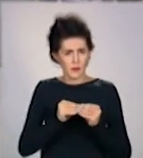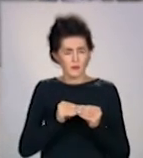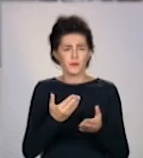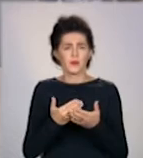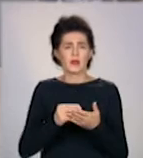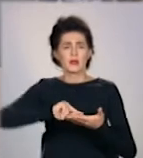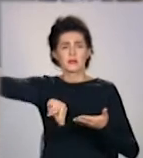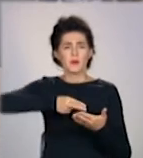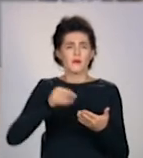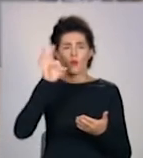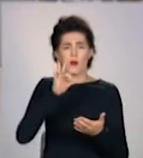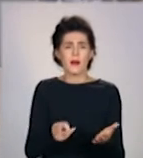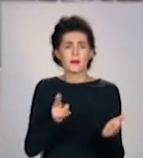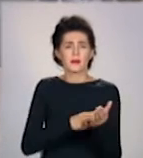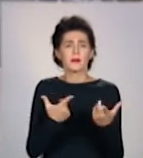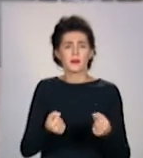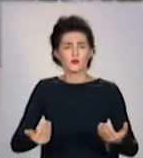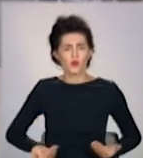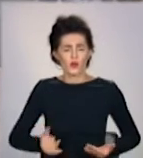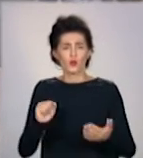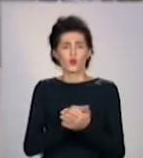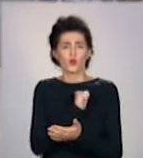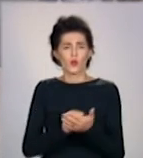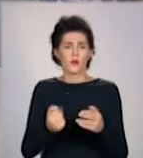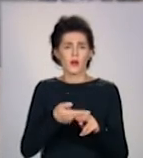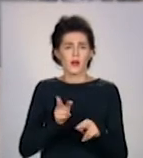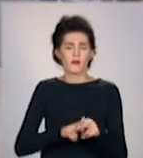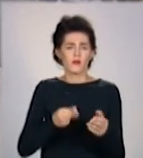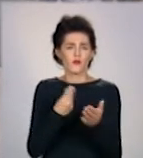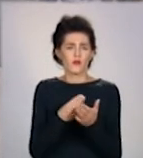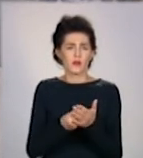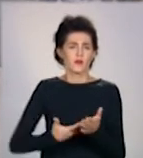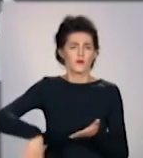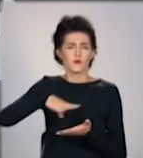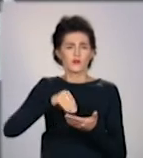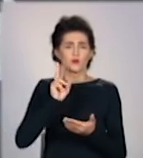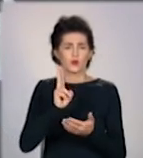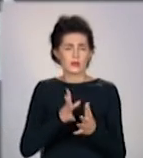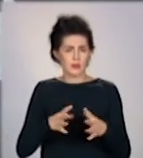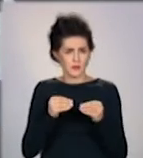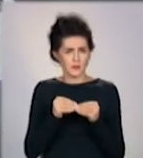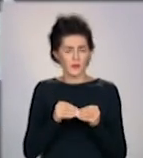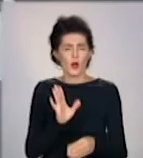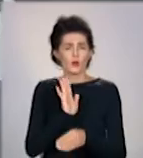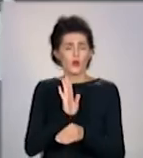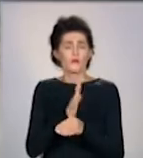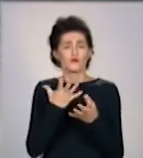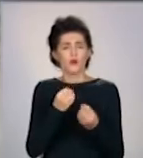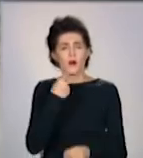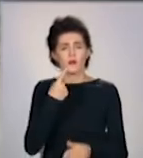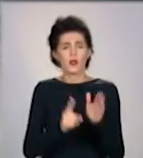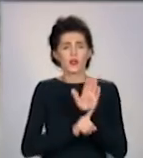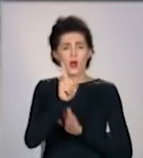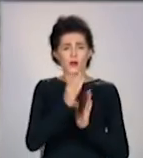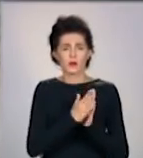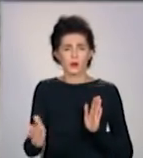про реєстрацію місця проживання і документи про підтвердження грошових доходів всіх членів родини. В установі додають, від початку дії